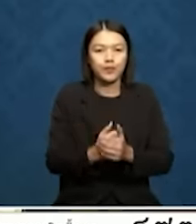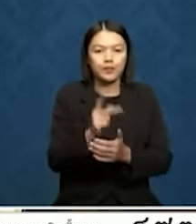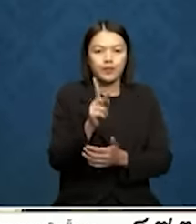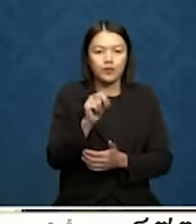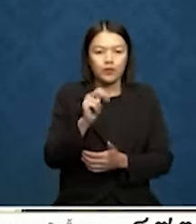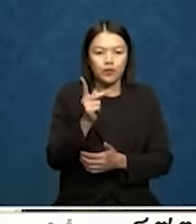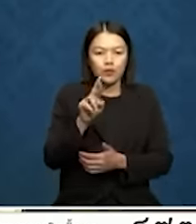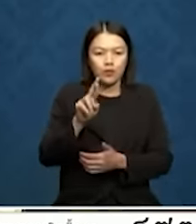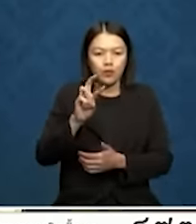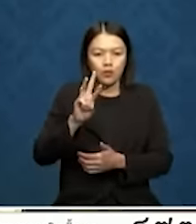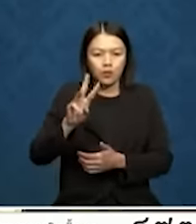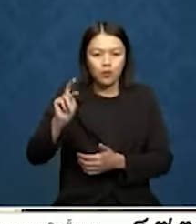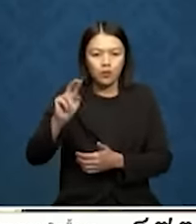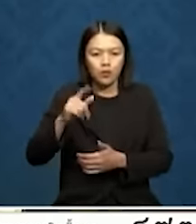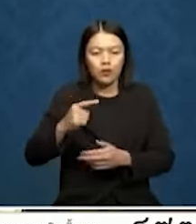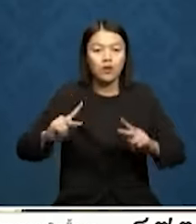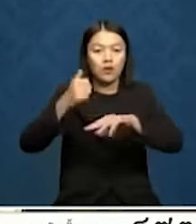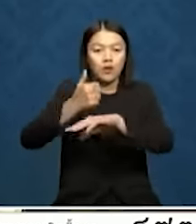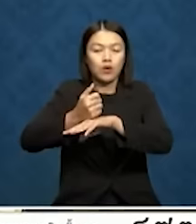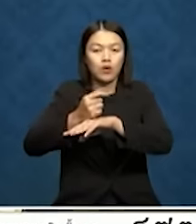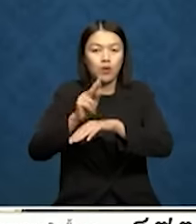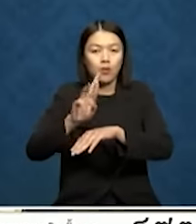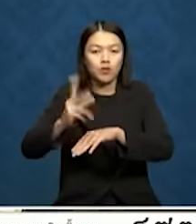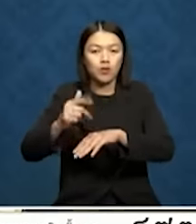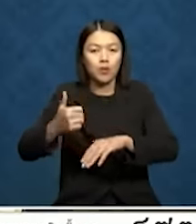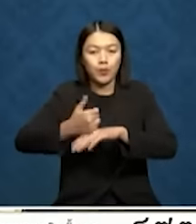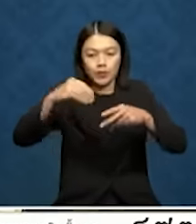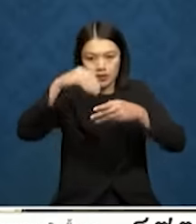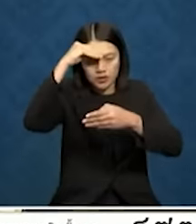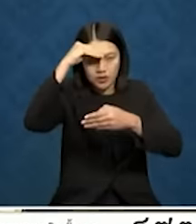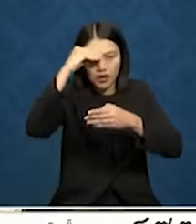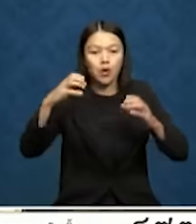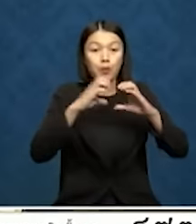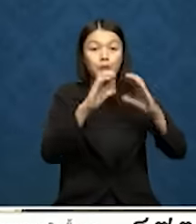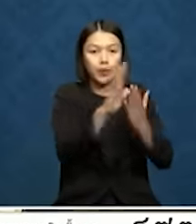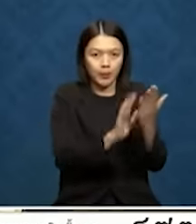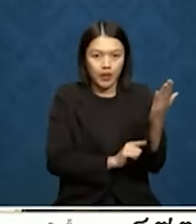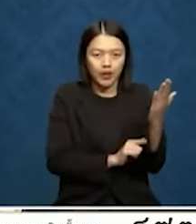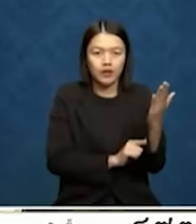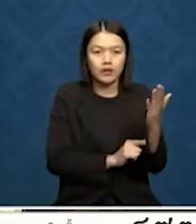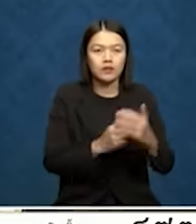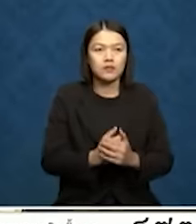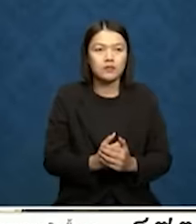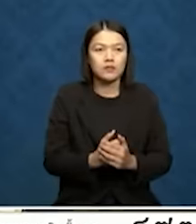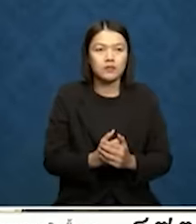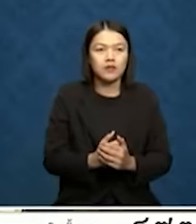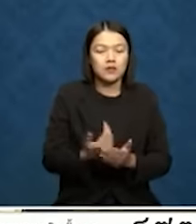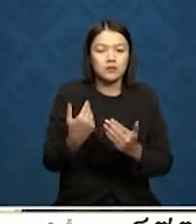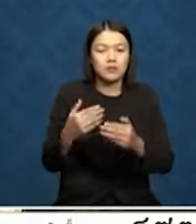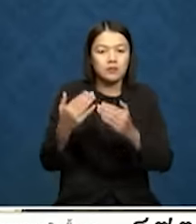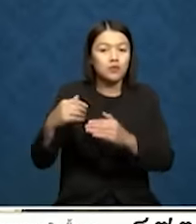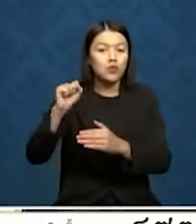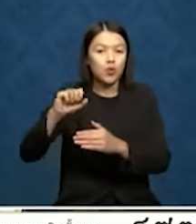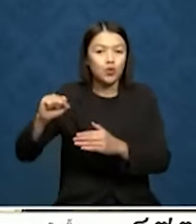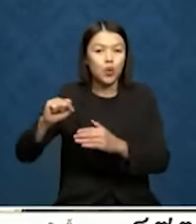าวันรัฐมนตรีช่วยศึกษาธิการสมาชิกสภาผู้แทนราษฎรพรรคภูมิใจไทยและคุณธนิการพรพงษาโรจน์ส.